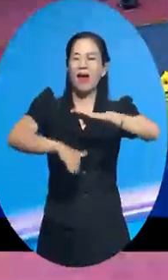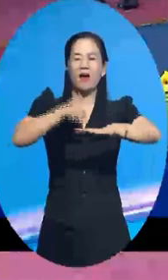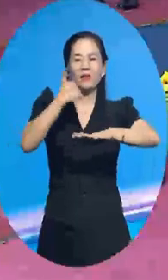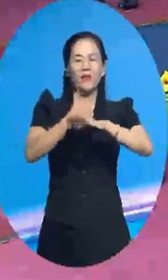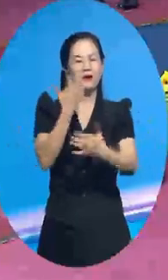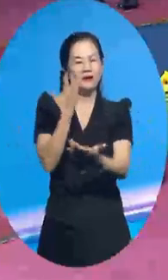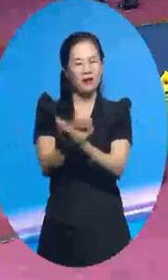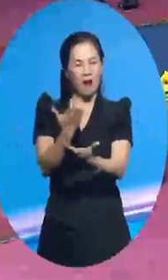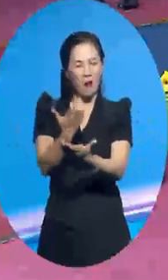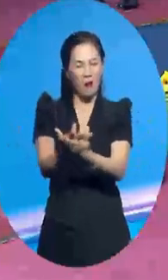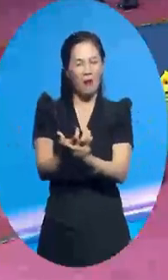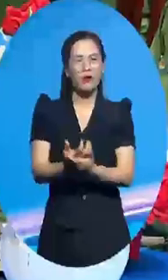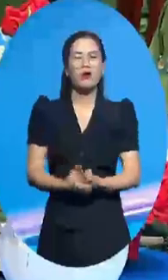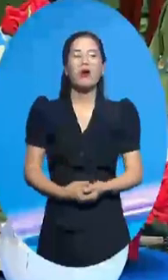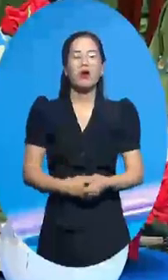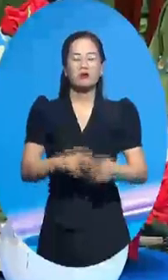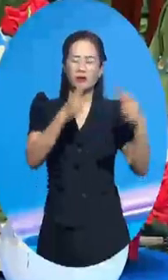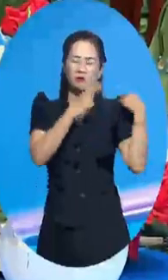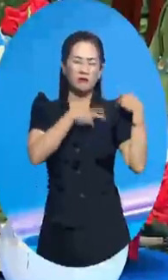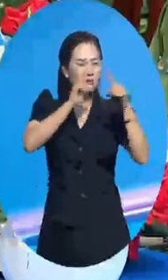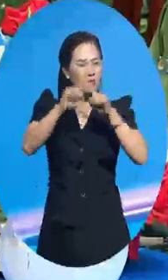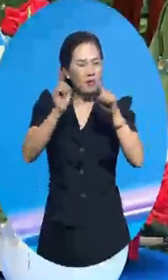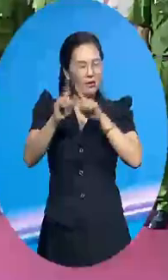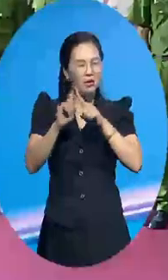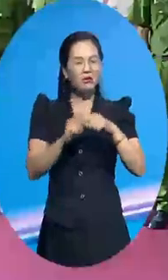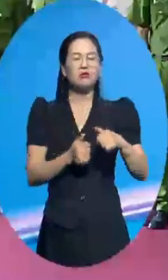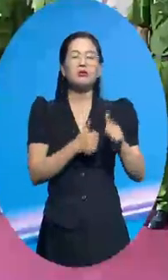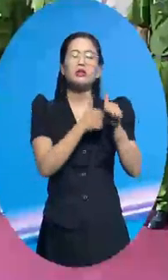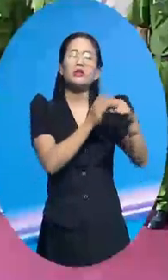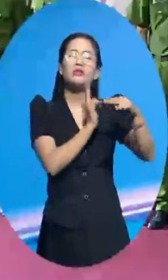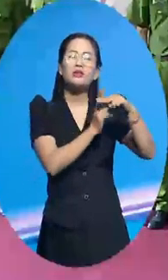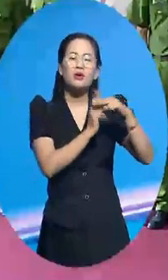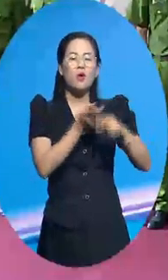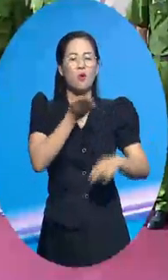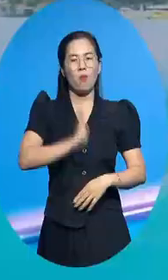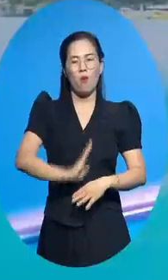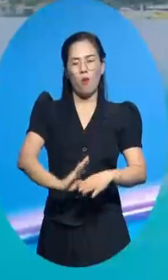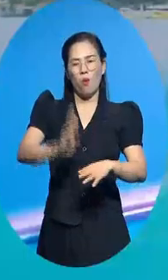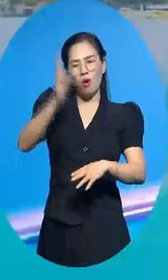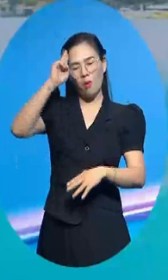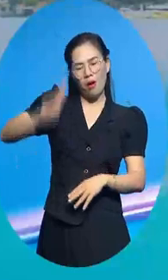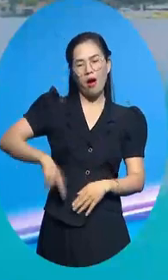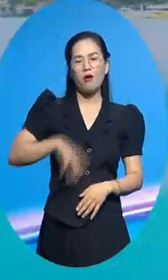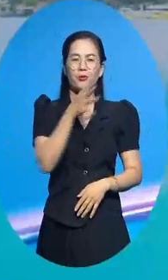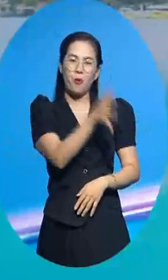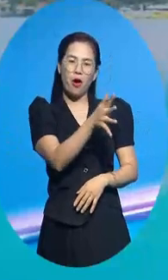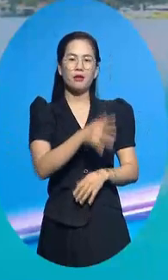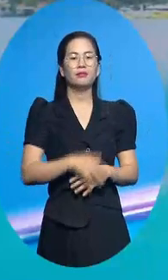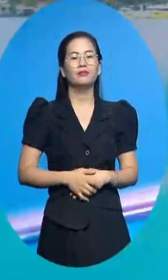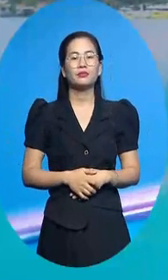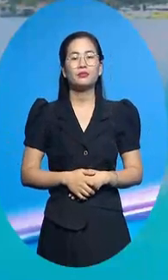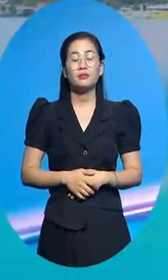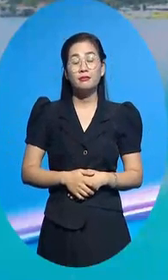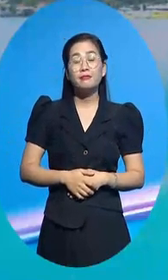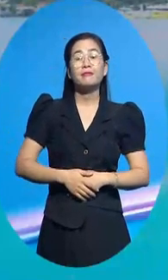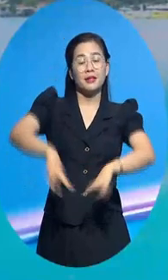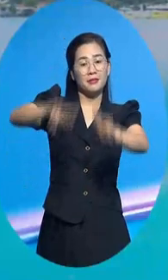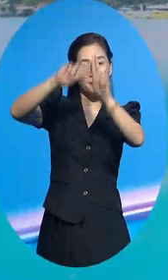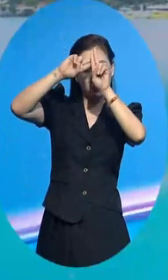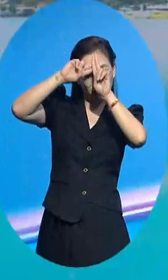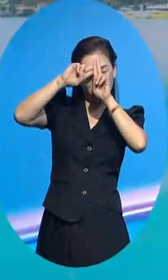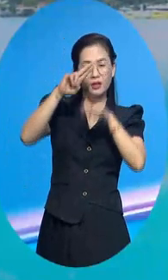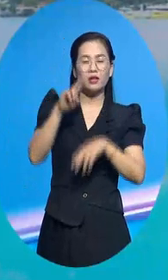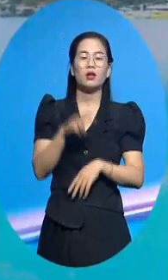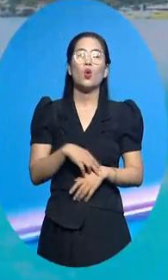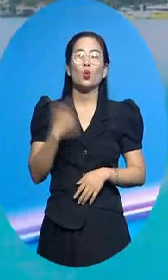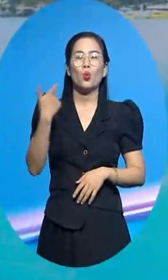bàn đóng quân và thực hiện các nhiệm vụ khác theo yêu cầu của Bộ Công an. Bệnh viện Quân y 175 và Công ty Cổ phần